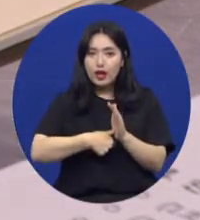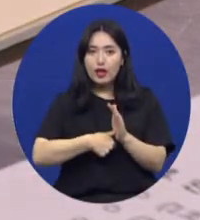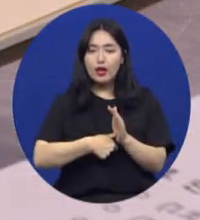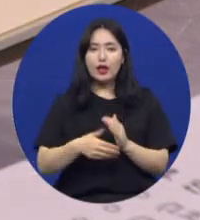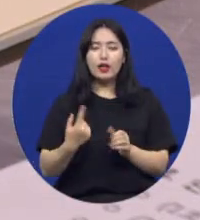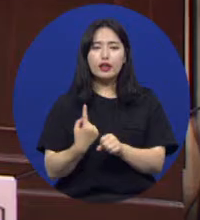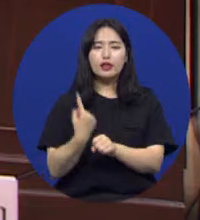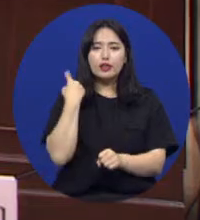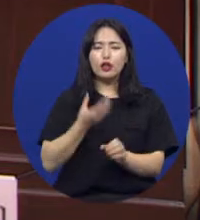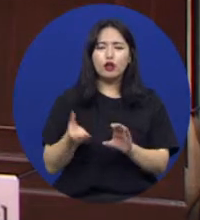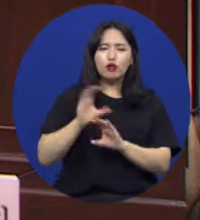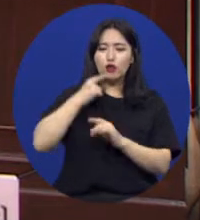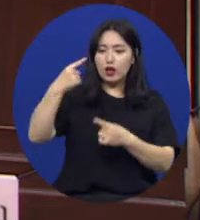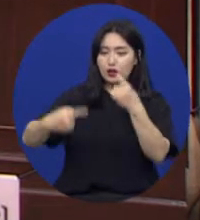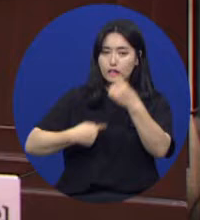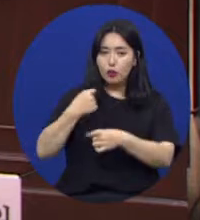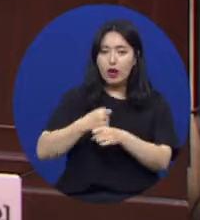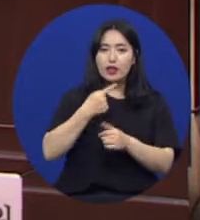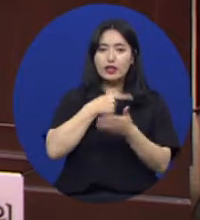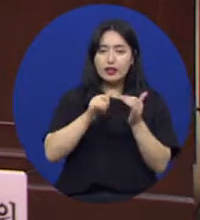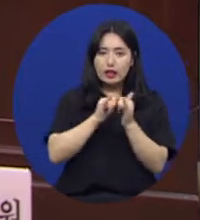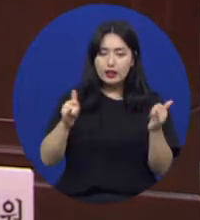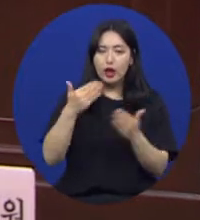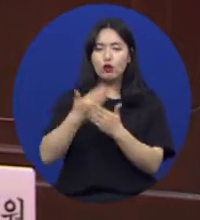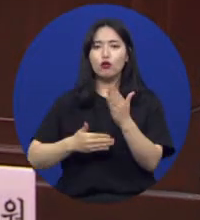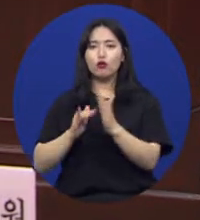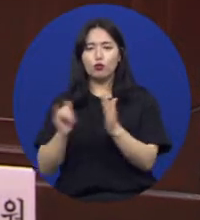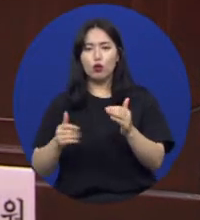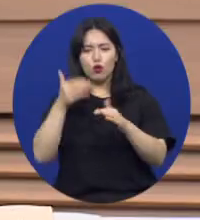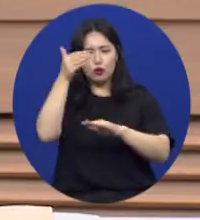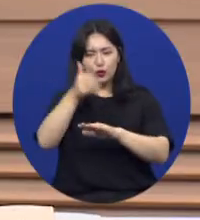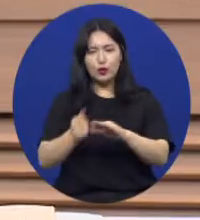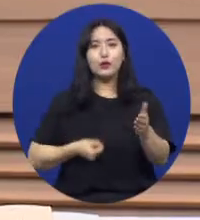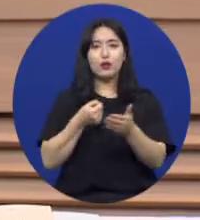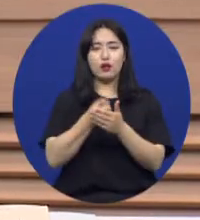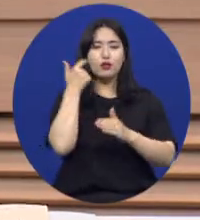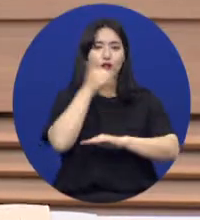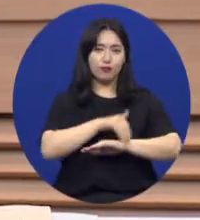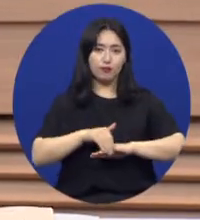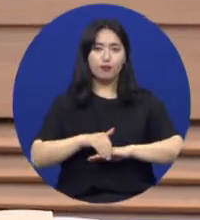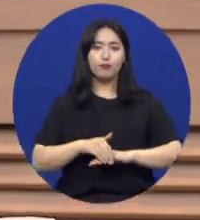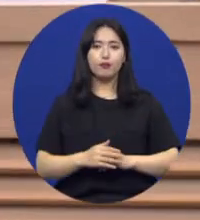지난해 추가 신고된 희생자와 유족들을 최종 결정할 것으로 알려졌습니다.